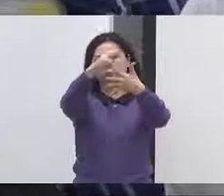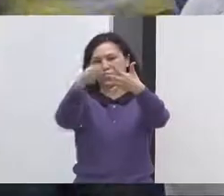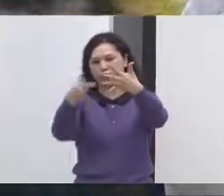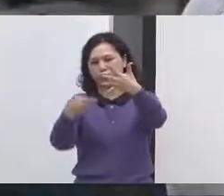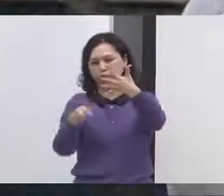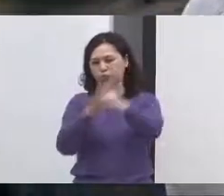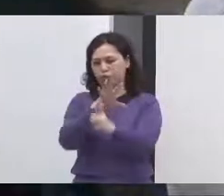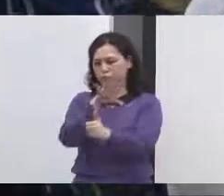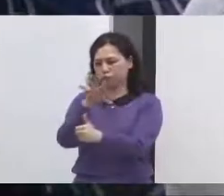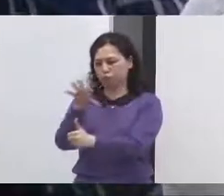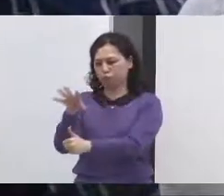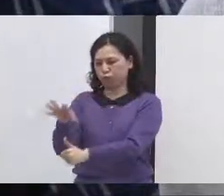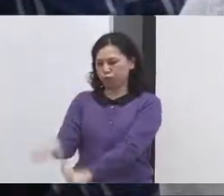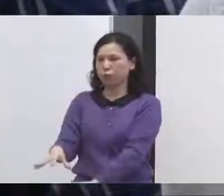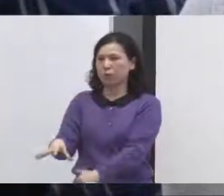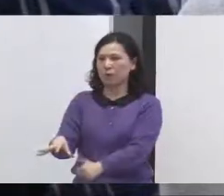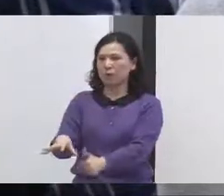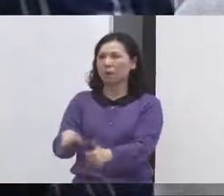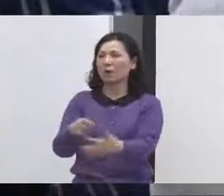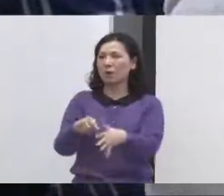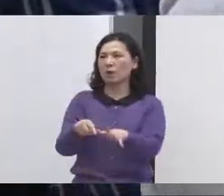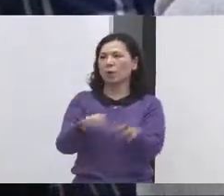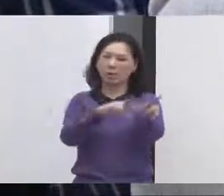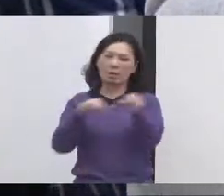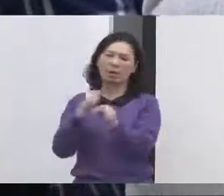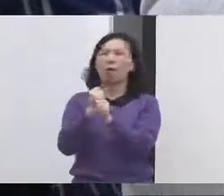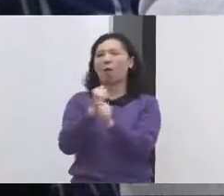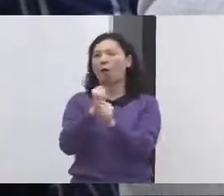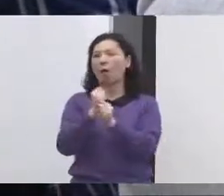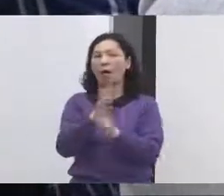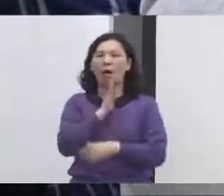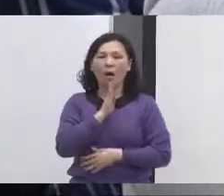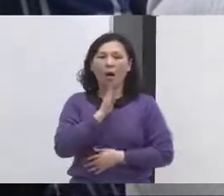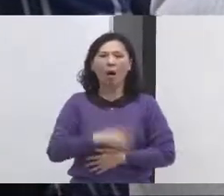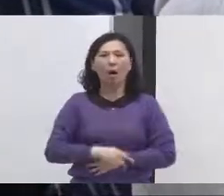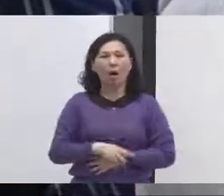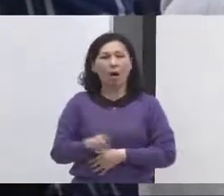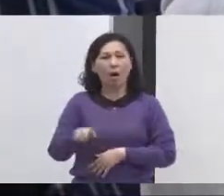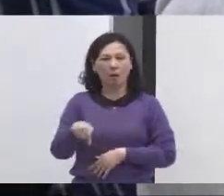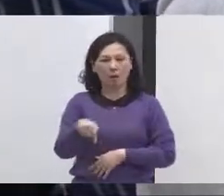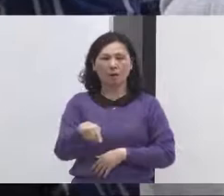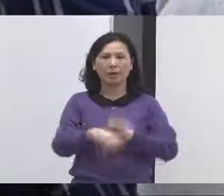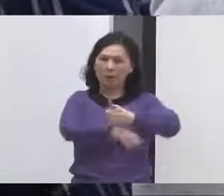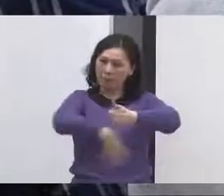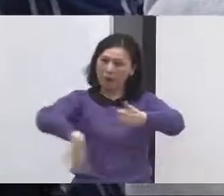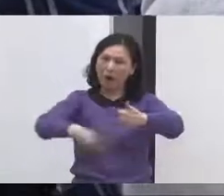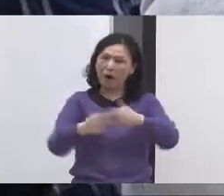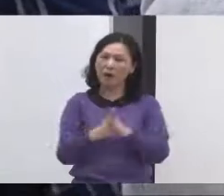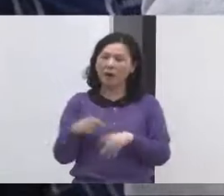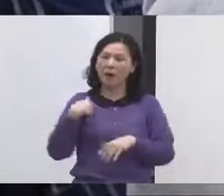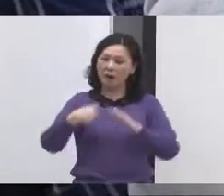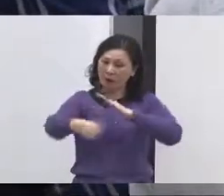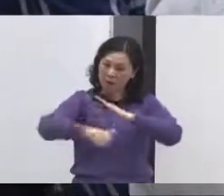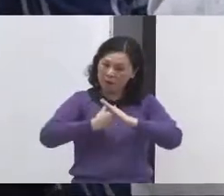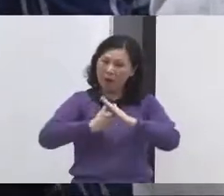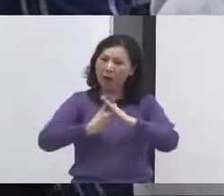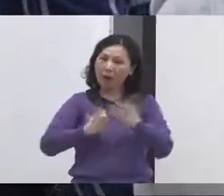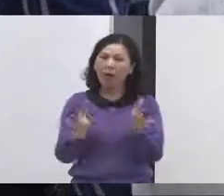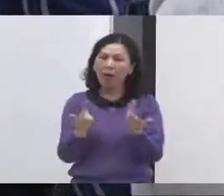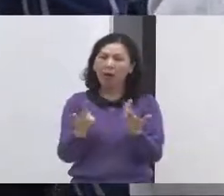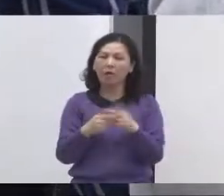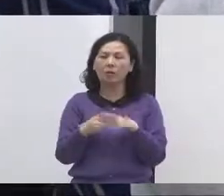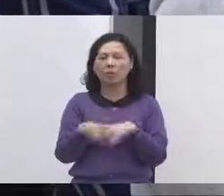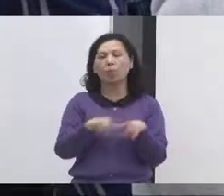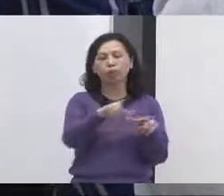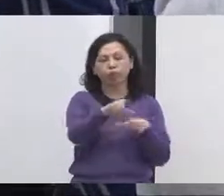制力的东西往下去贯彻。因为组织它就编定了一个界限，你要加入我这个组织，你就必须要